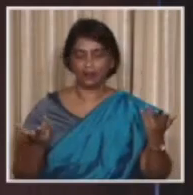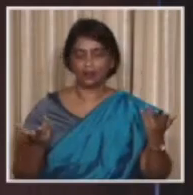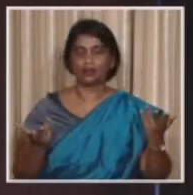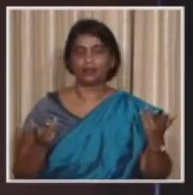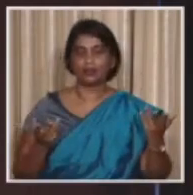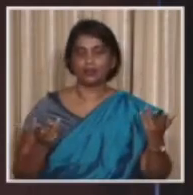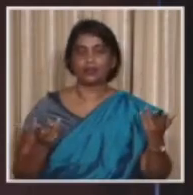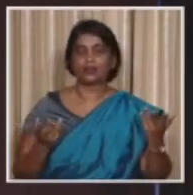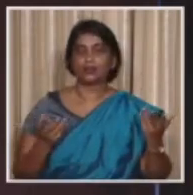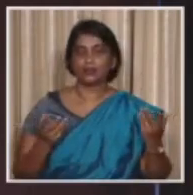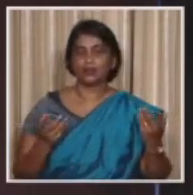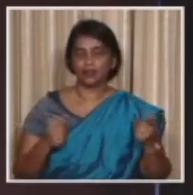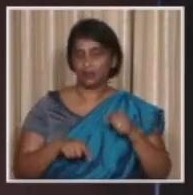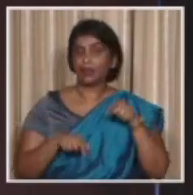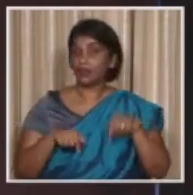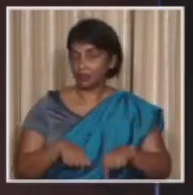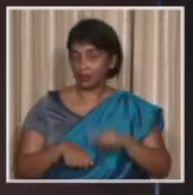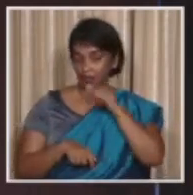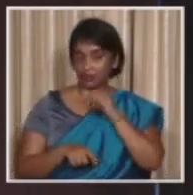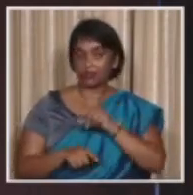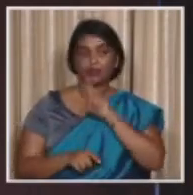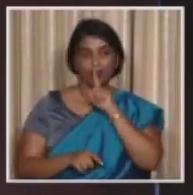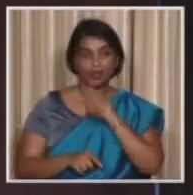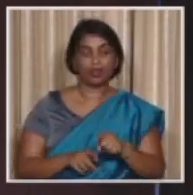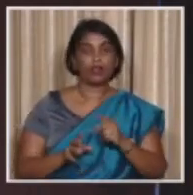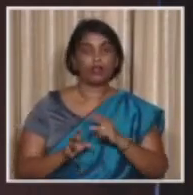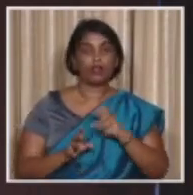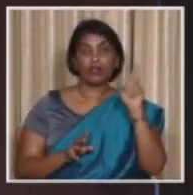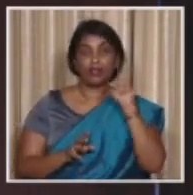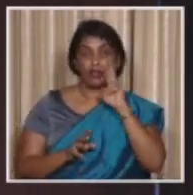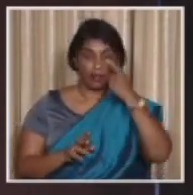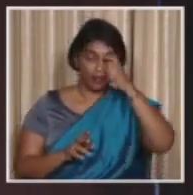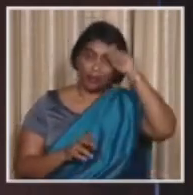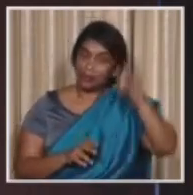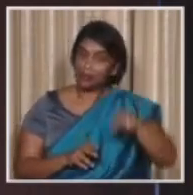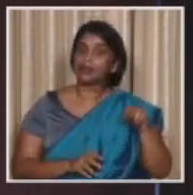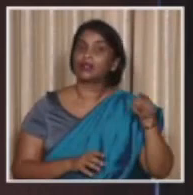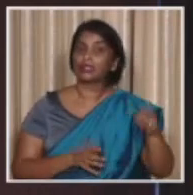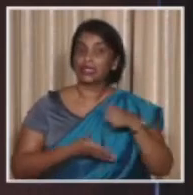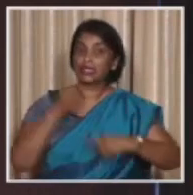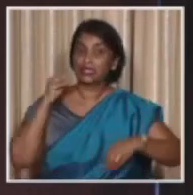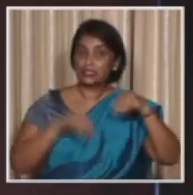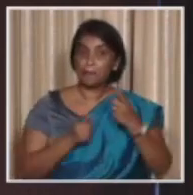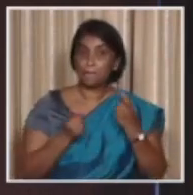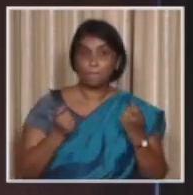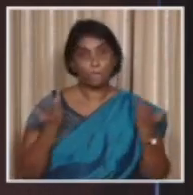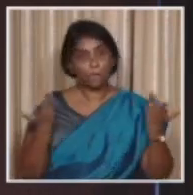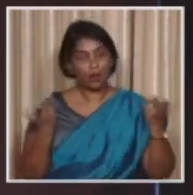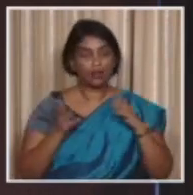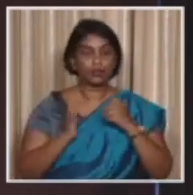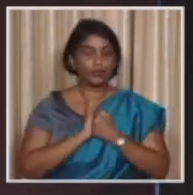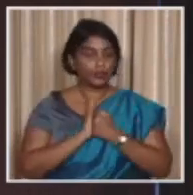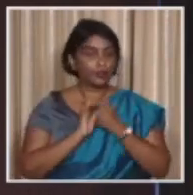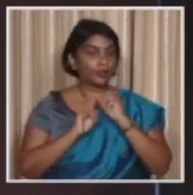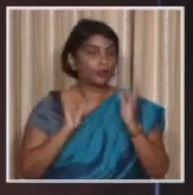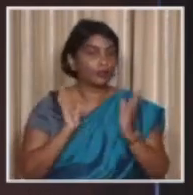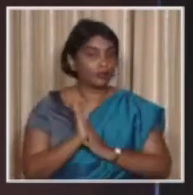නිසා අපි පැහැදිලිව කියන්න ඕන දැන් වික්‍රමසිංහ මහත්තයාට ඡන්ද තියන සල්ලි නැතුණාට ගරු අගමැතුමනි